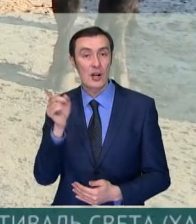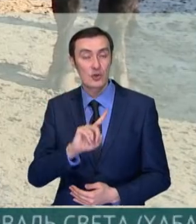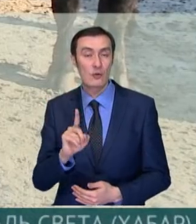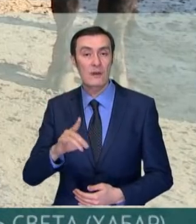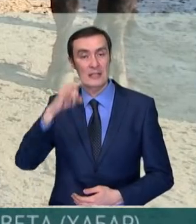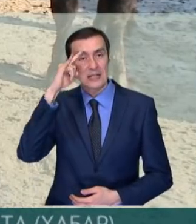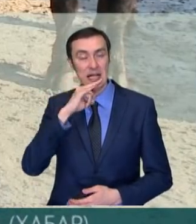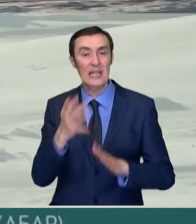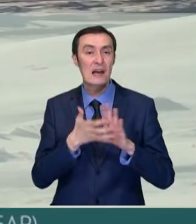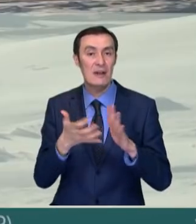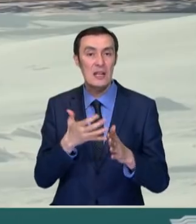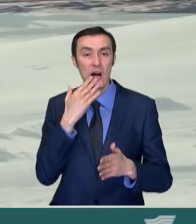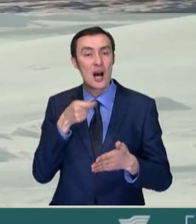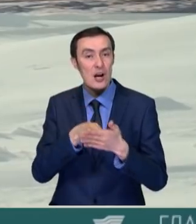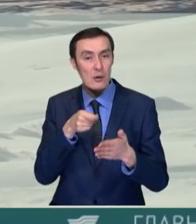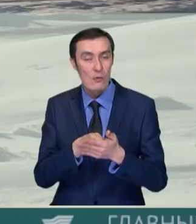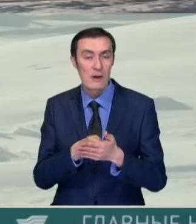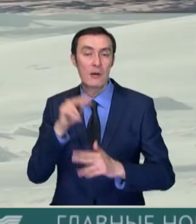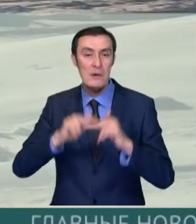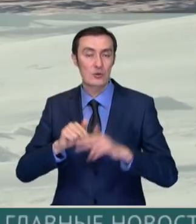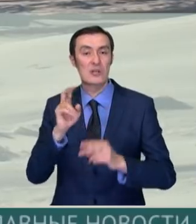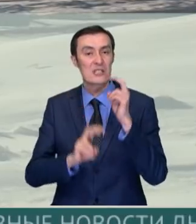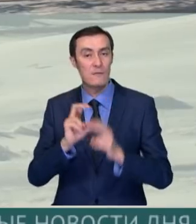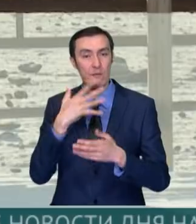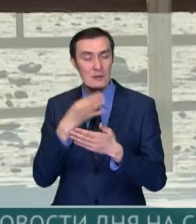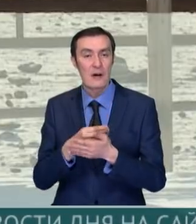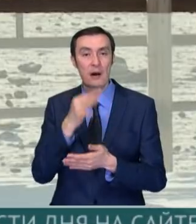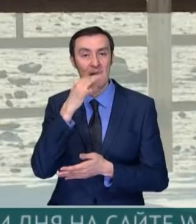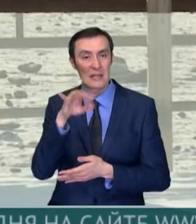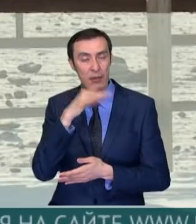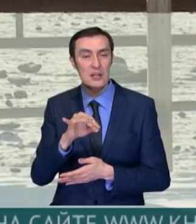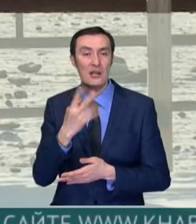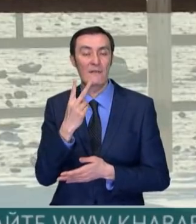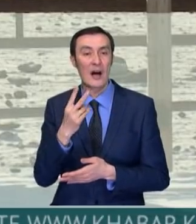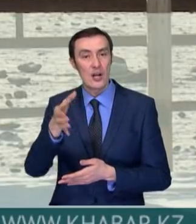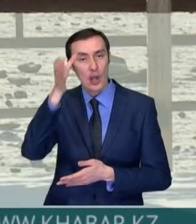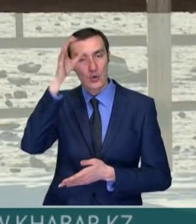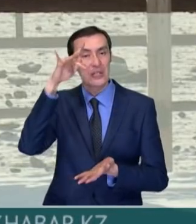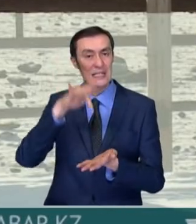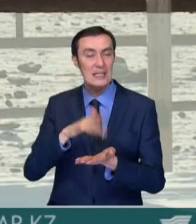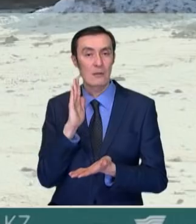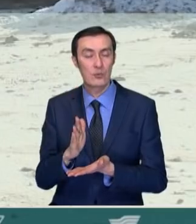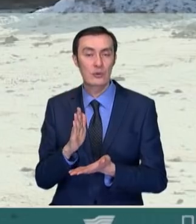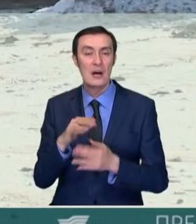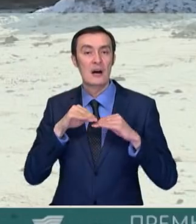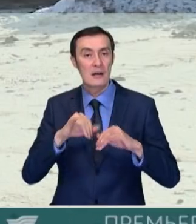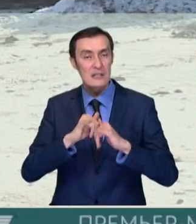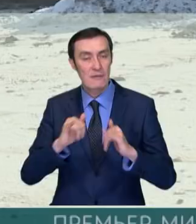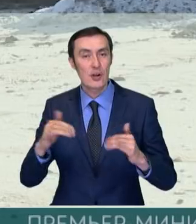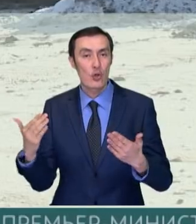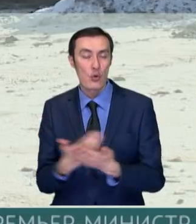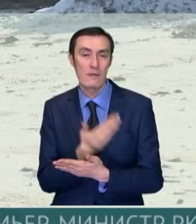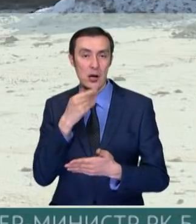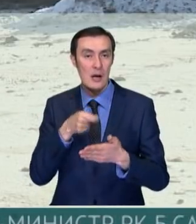что в стране не хватает кормов, решено построить завод по производству семян и два научных центра, где будут выводить новые сорта кормовых